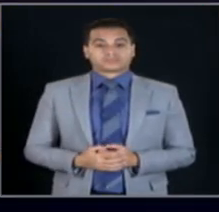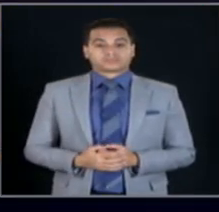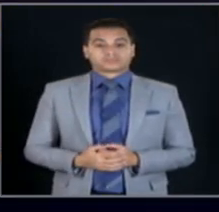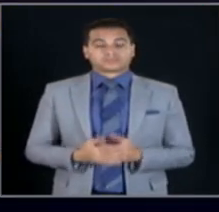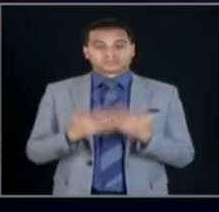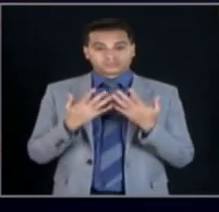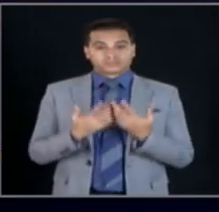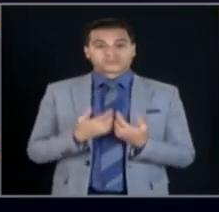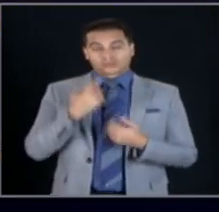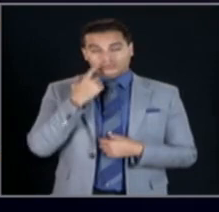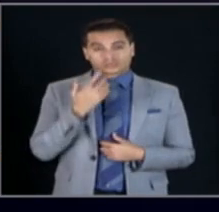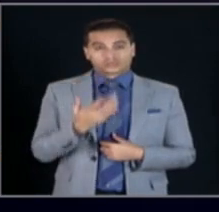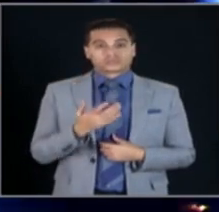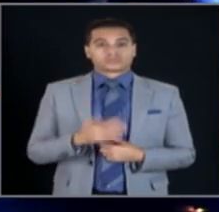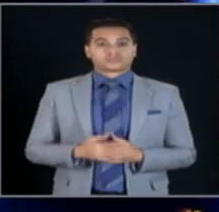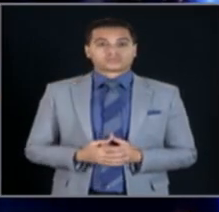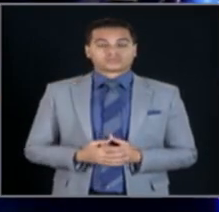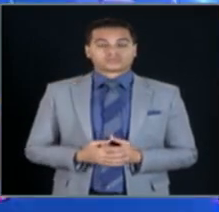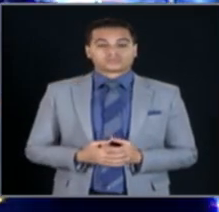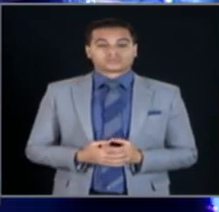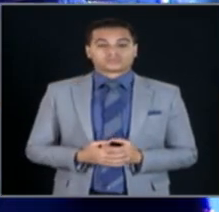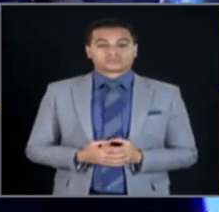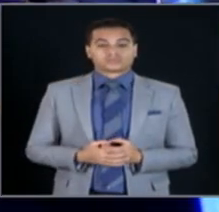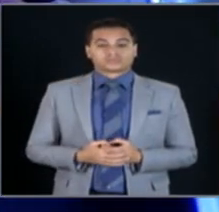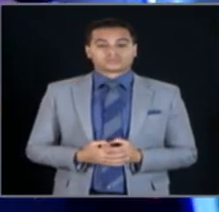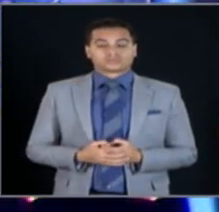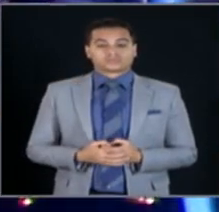قدرات دينيه والسؤال هو